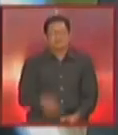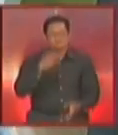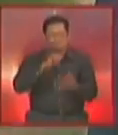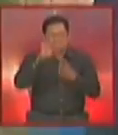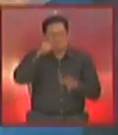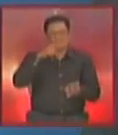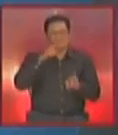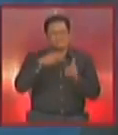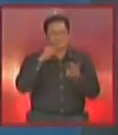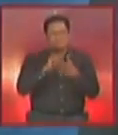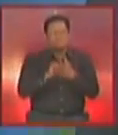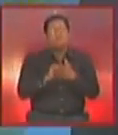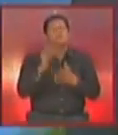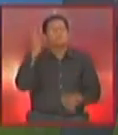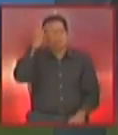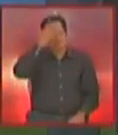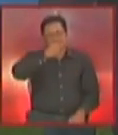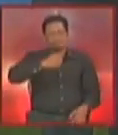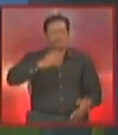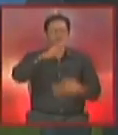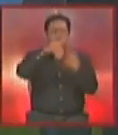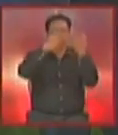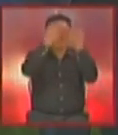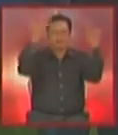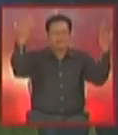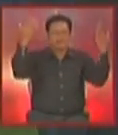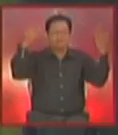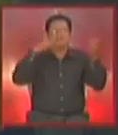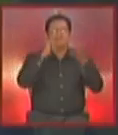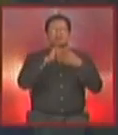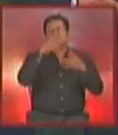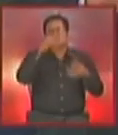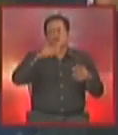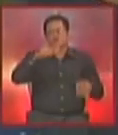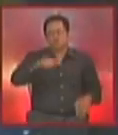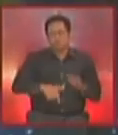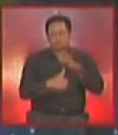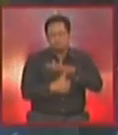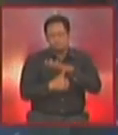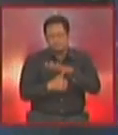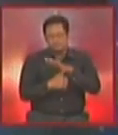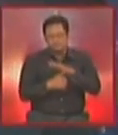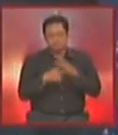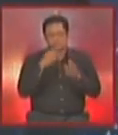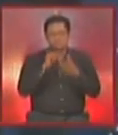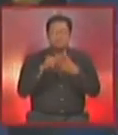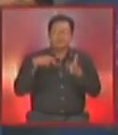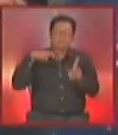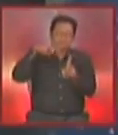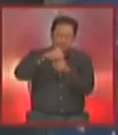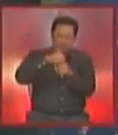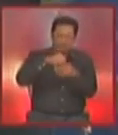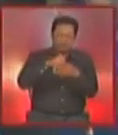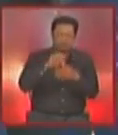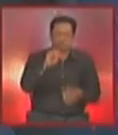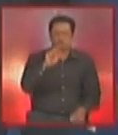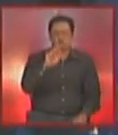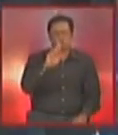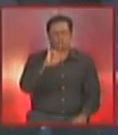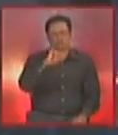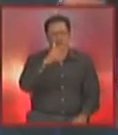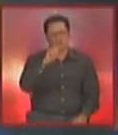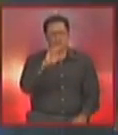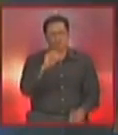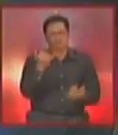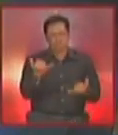kapatid. Medyo maganda-ganda naman po ang langit kanina. Yan ay sa kabila ng low pressure area na naispatan kahapon sa may Surigao. At ngayon, nasa Southern Leyte